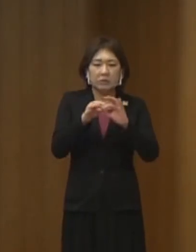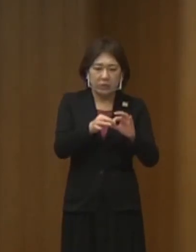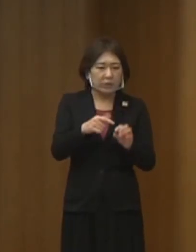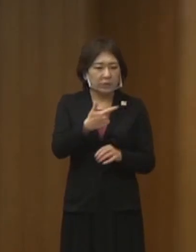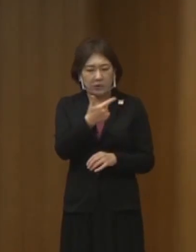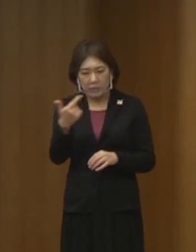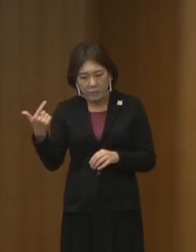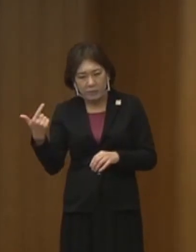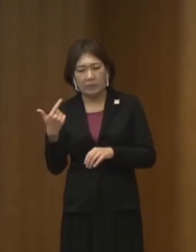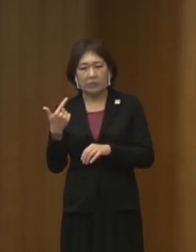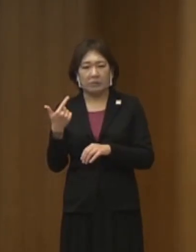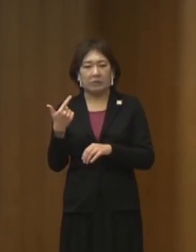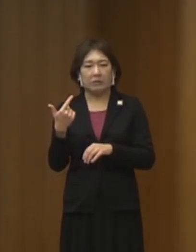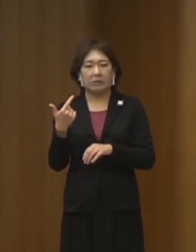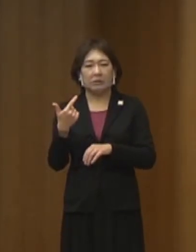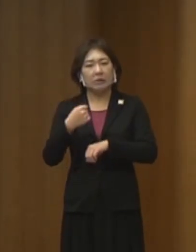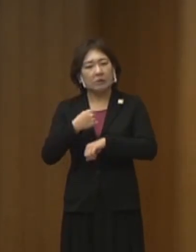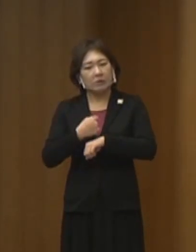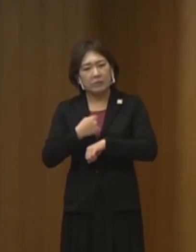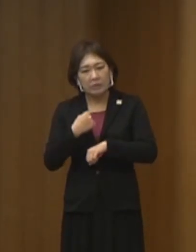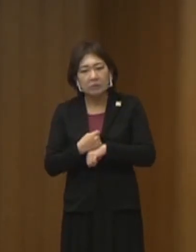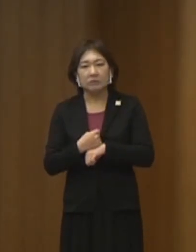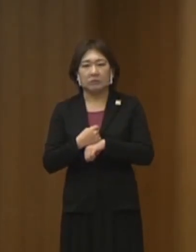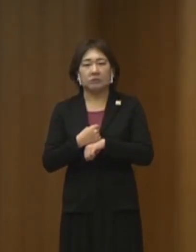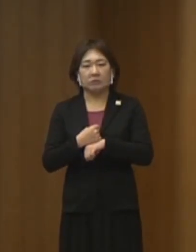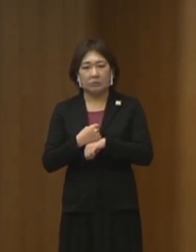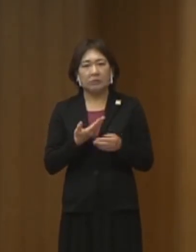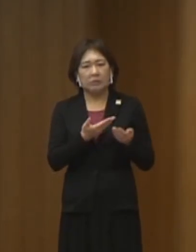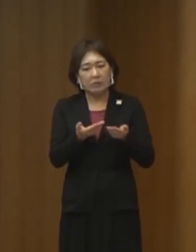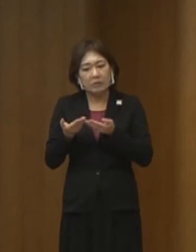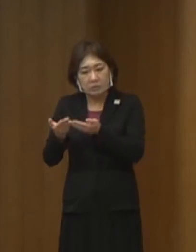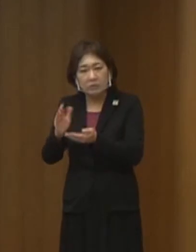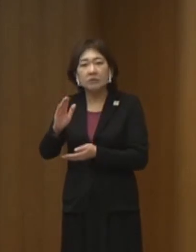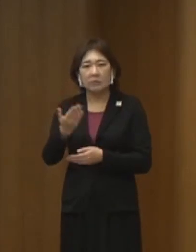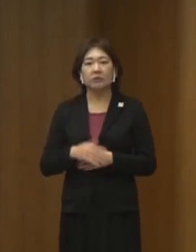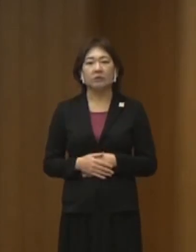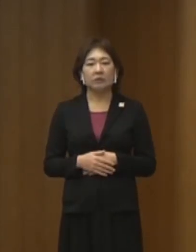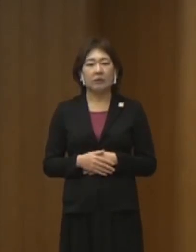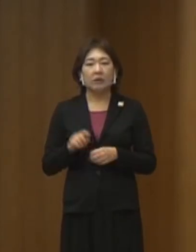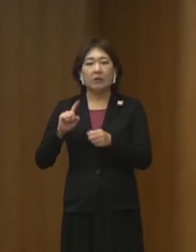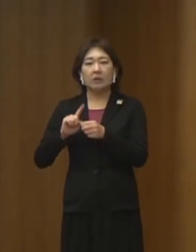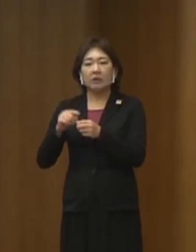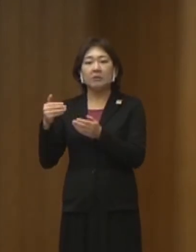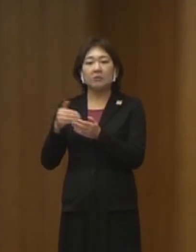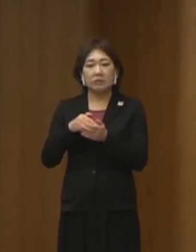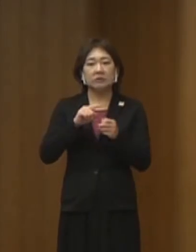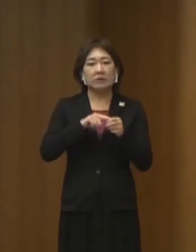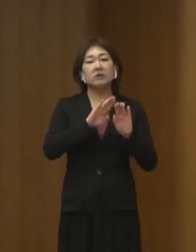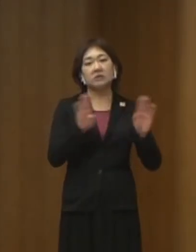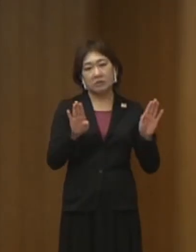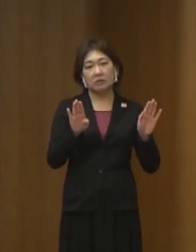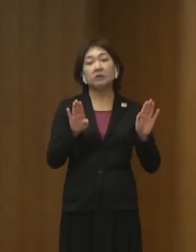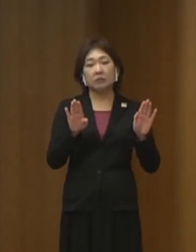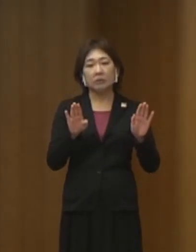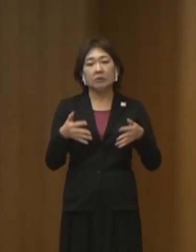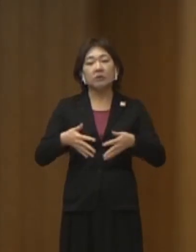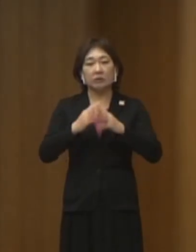きなご負担をおかけすることになるわけでありますが、年末年始の取り組みを強化をする